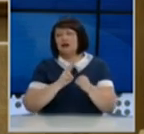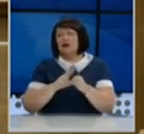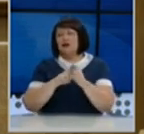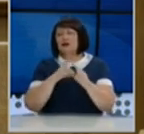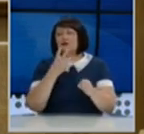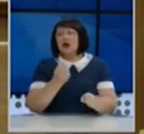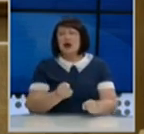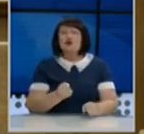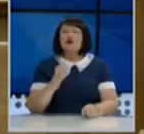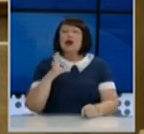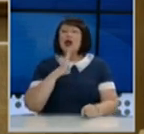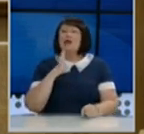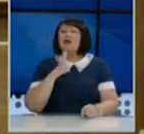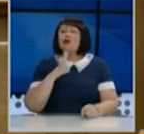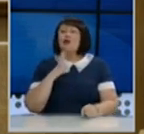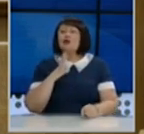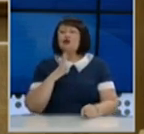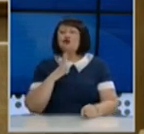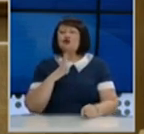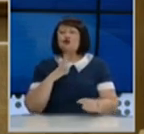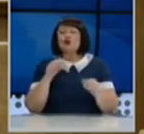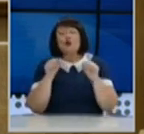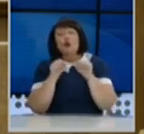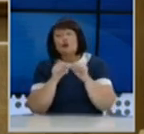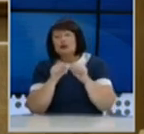θύματα τους συνανθρώπους μας